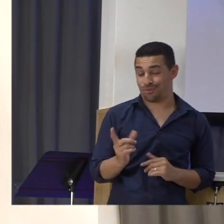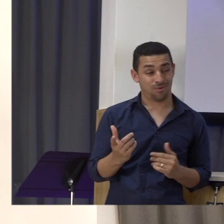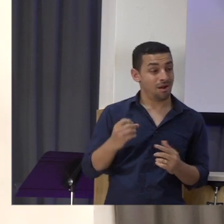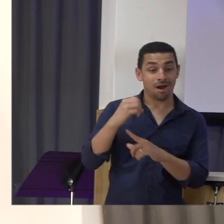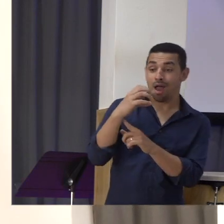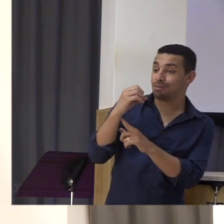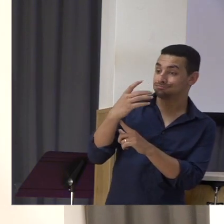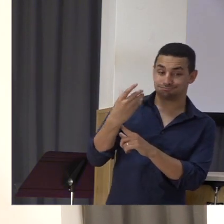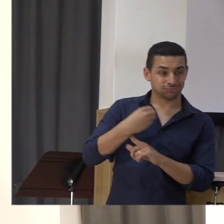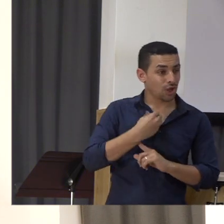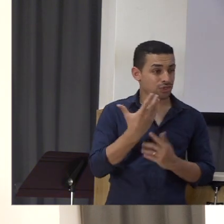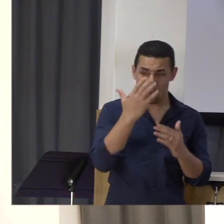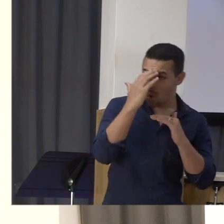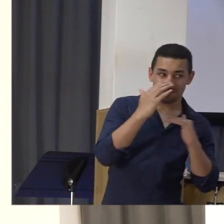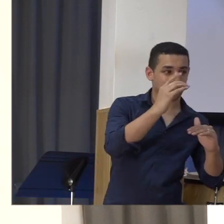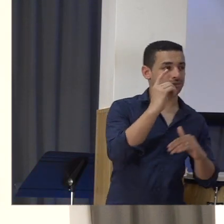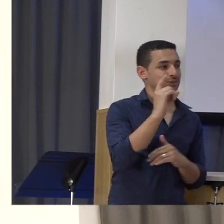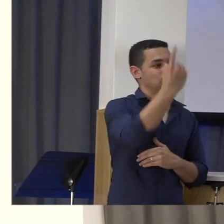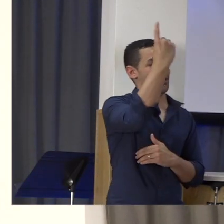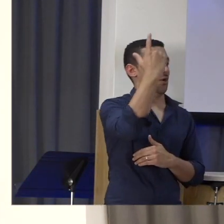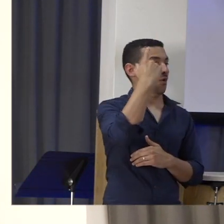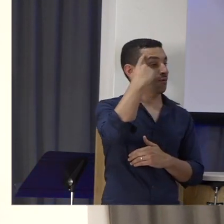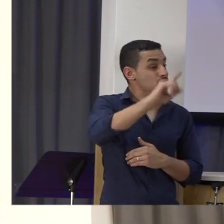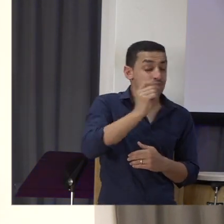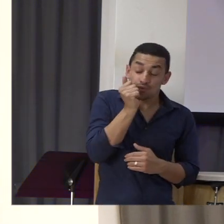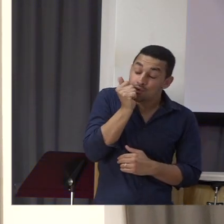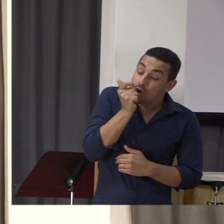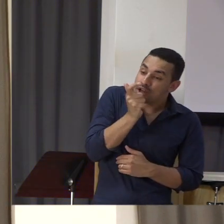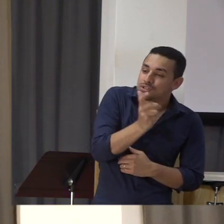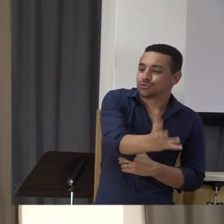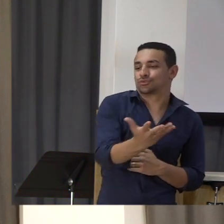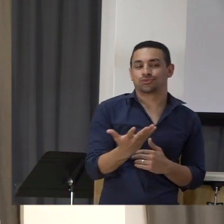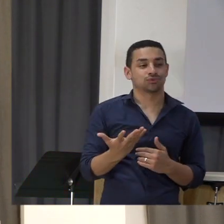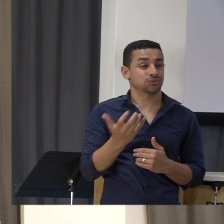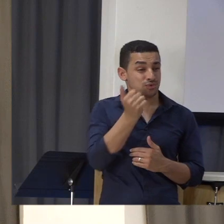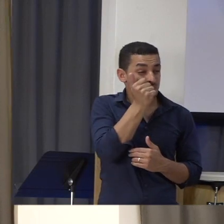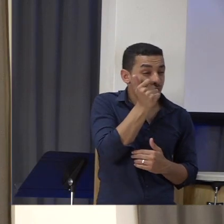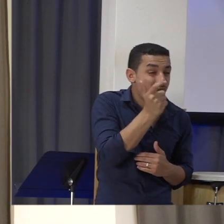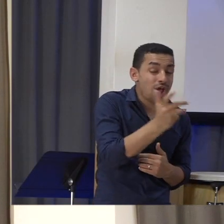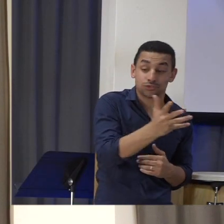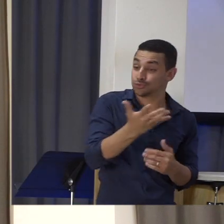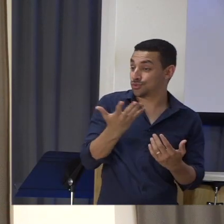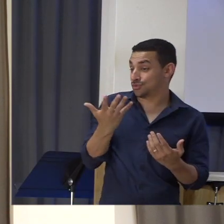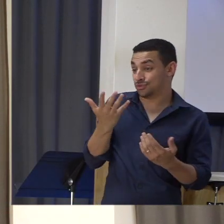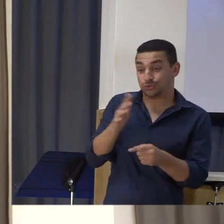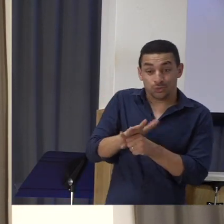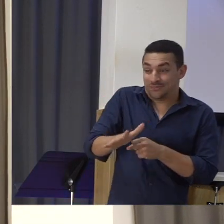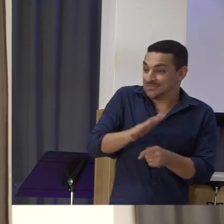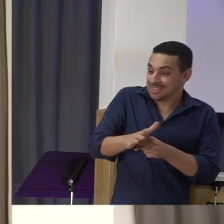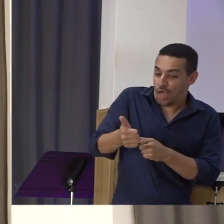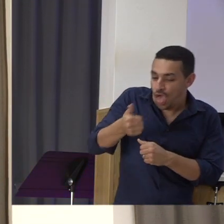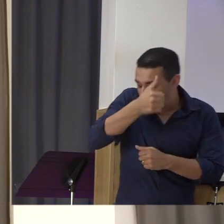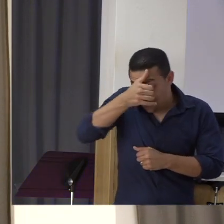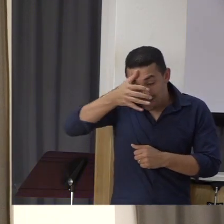nous invite à faire confiance à Dieu pour chaque jour. Chaque jour suffit, à chaque jour suffit sa